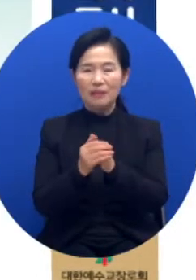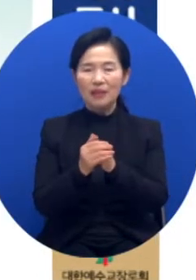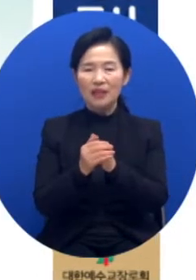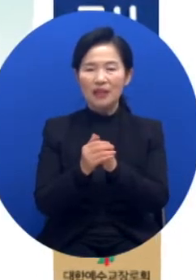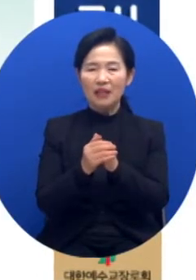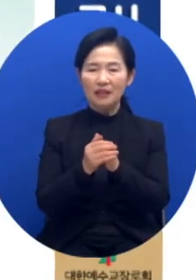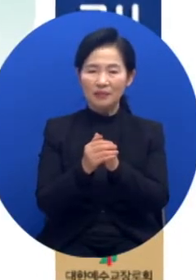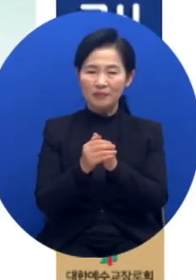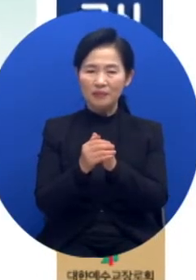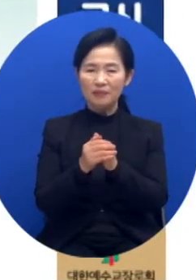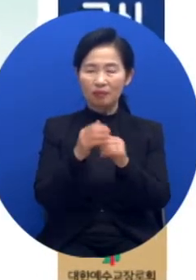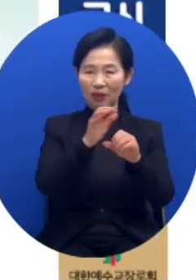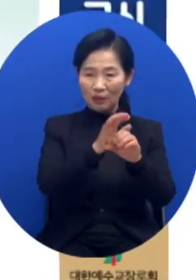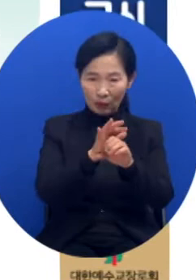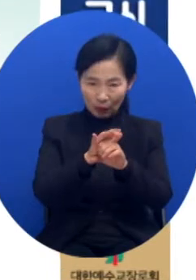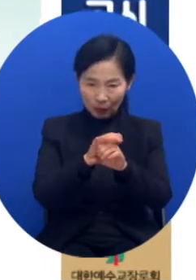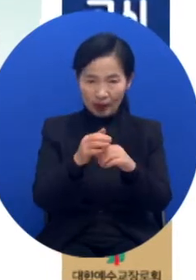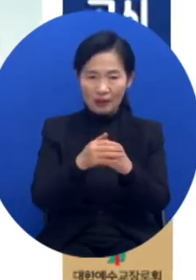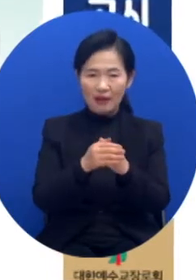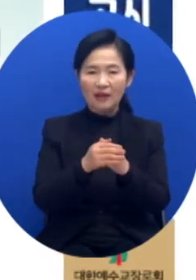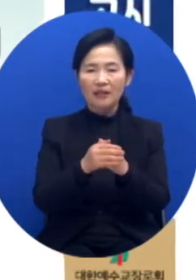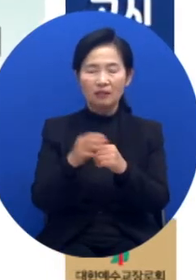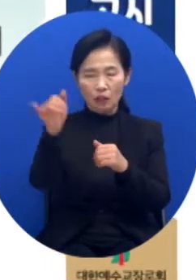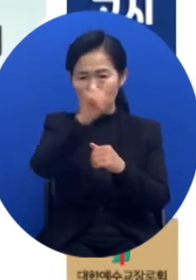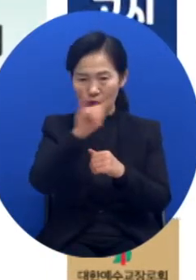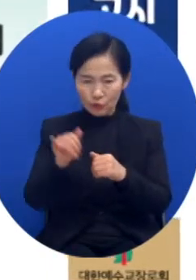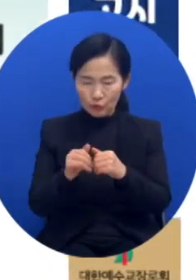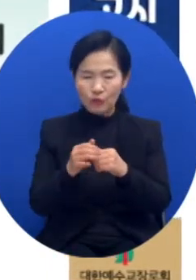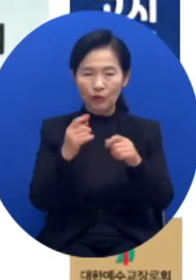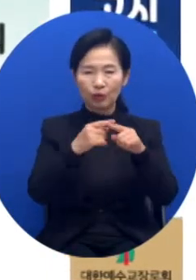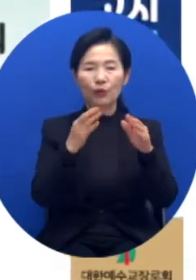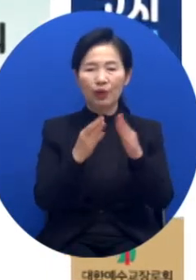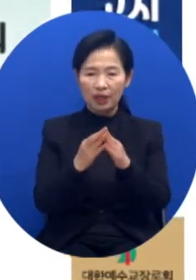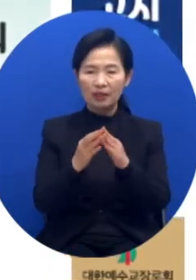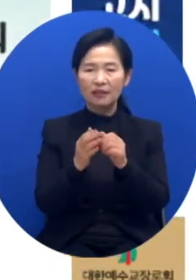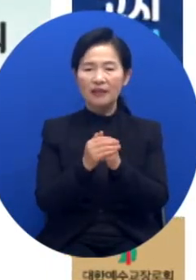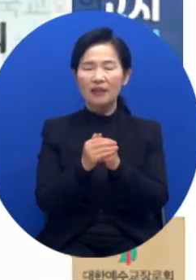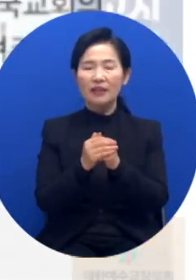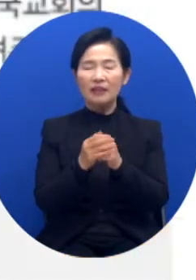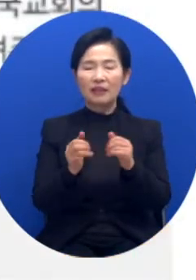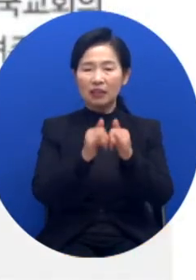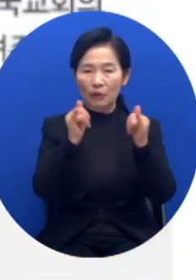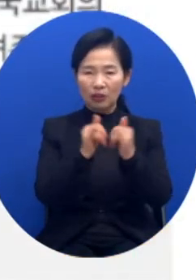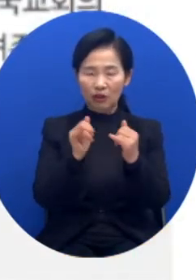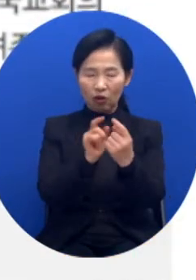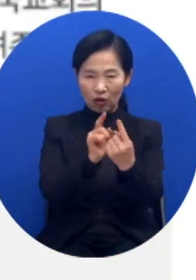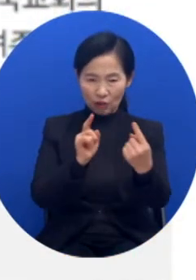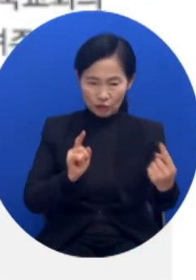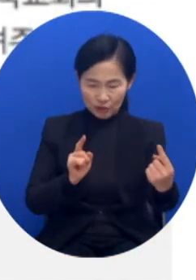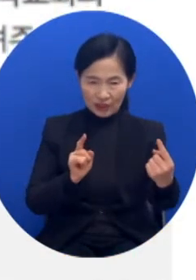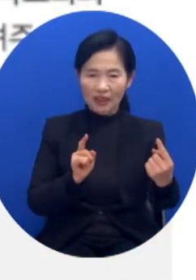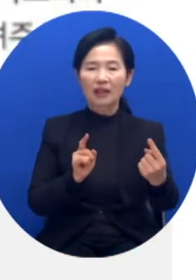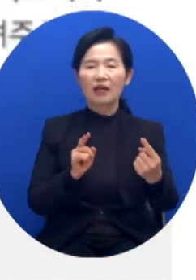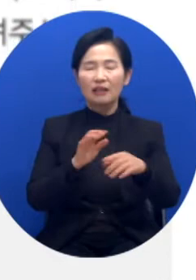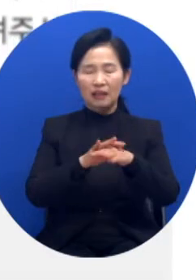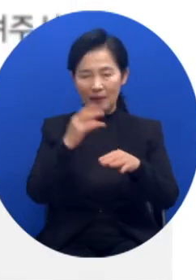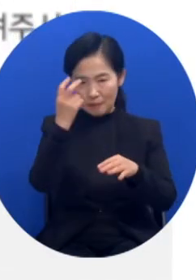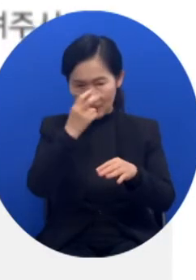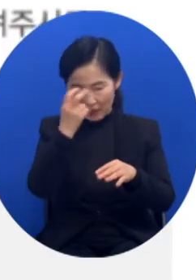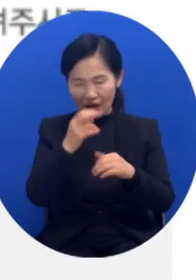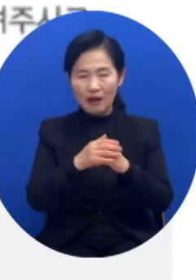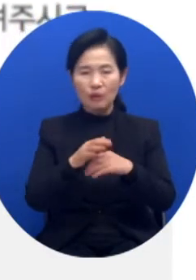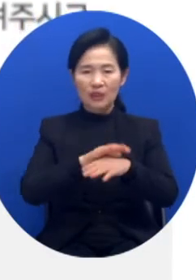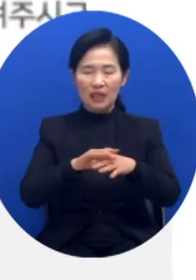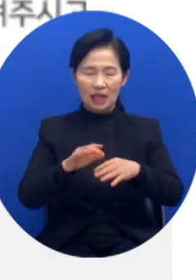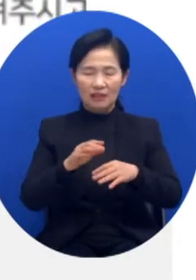예장통합 총회는 지침에서 전구 교회는 교회가 있는 지역의 사회적 거리두기 단계를 파악해 해당 지침을 지켜주길